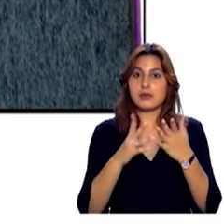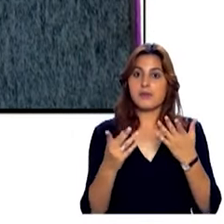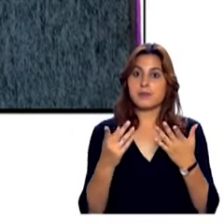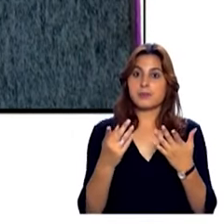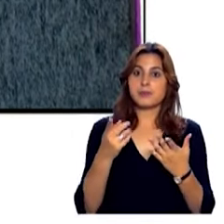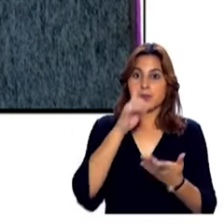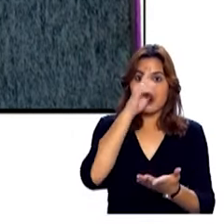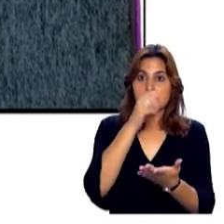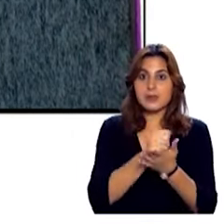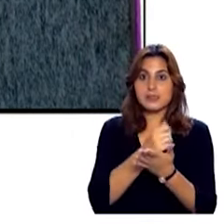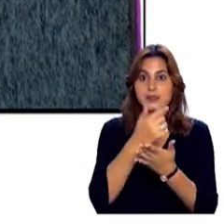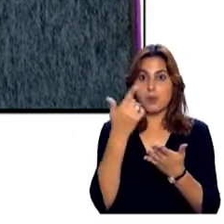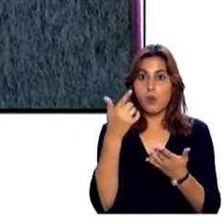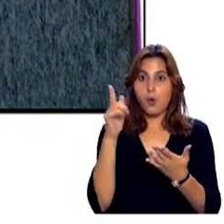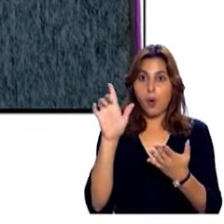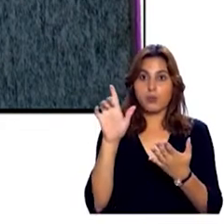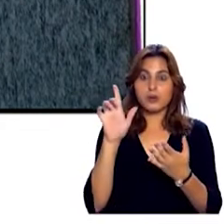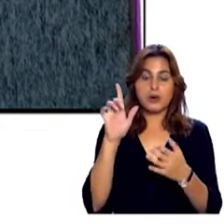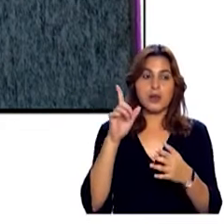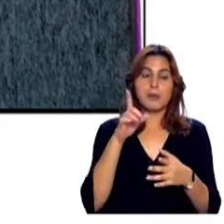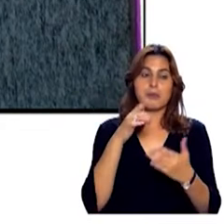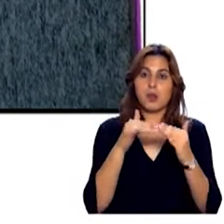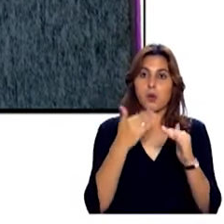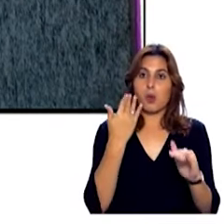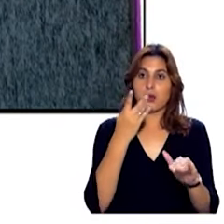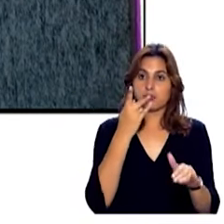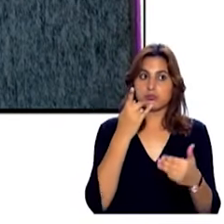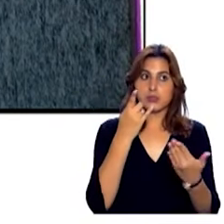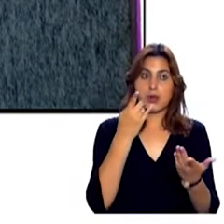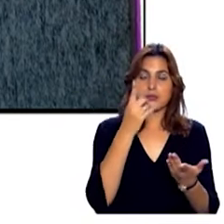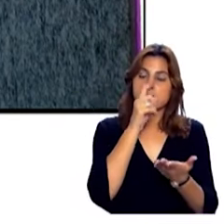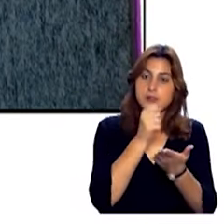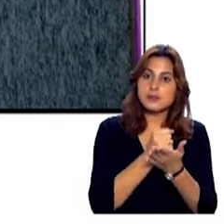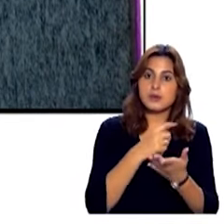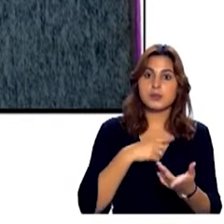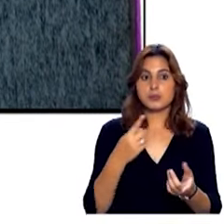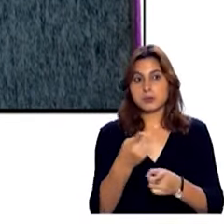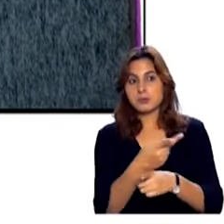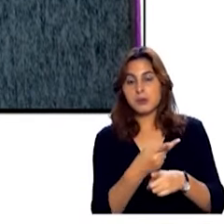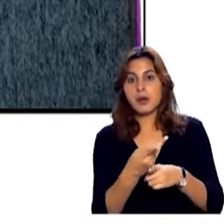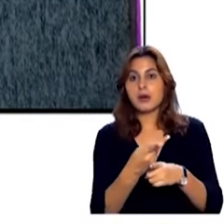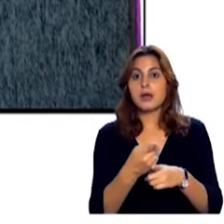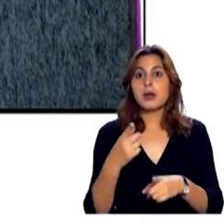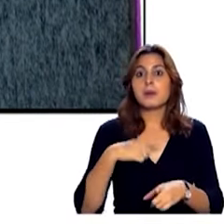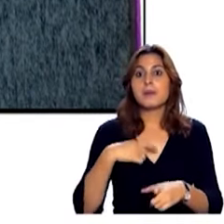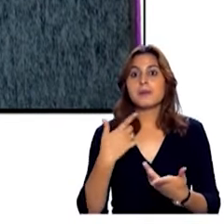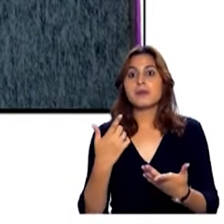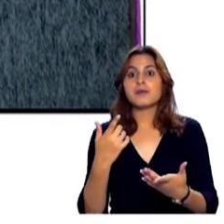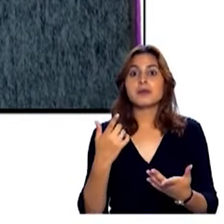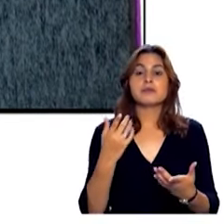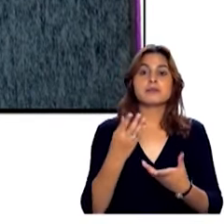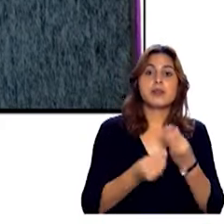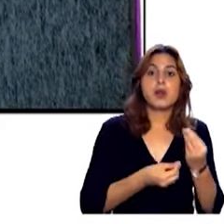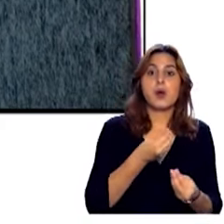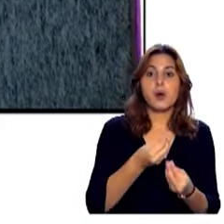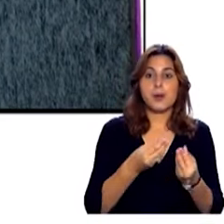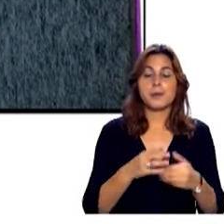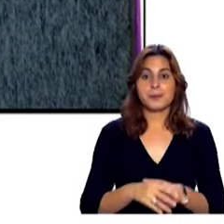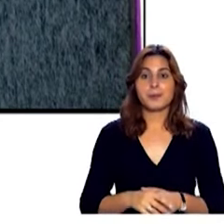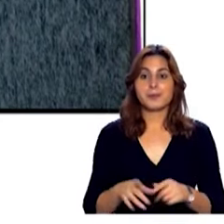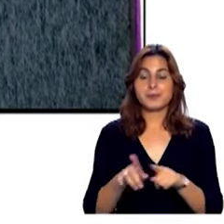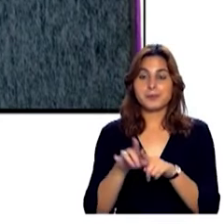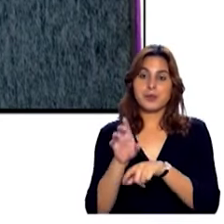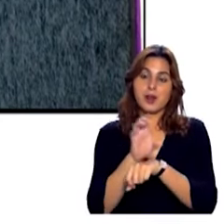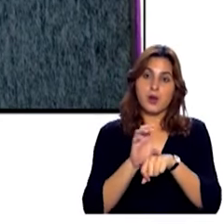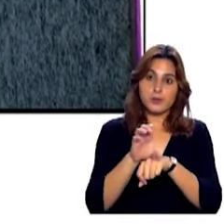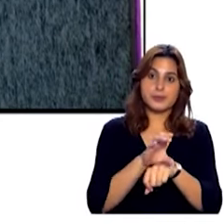previsto Dal Nostro articolo 1117 Della costituzione contro le sentenze formali e sostanziale e contro le